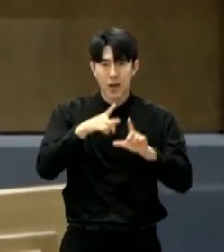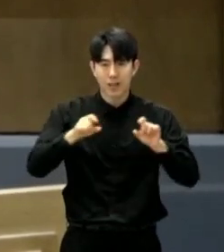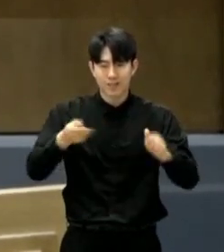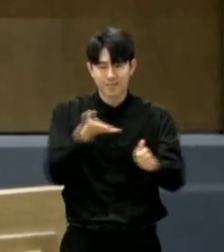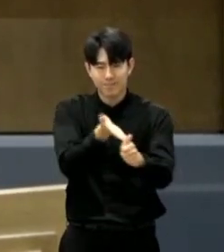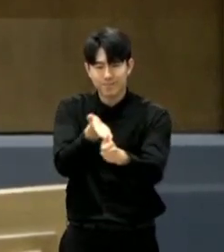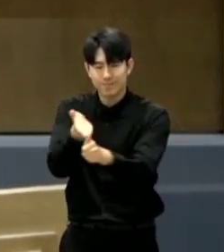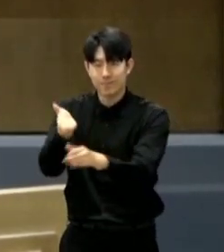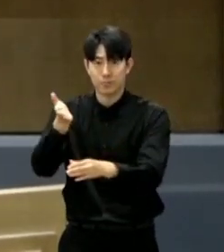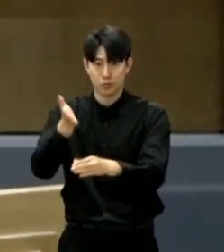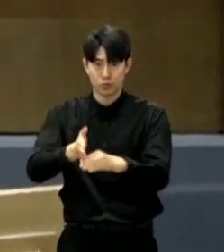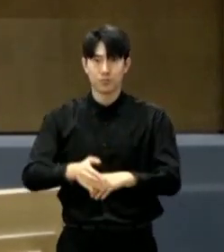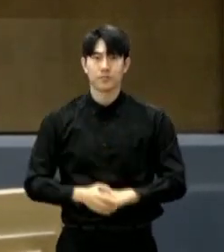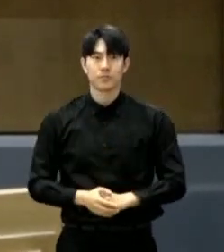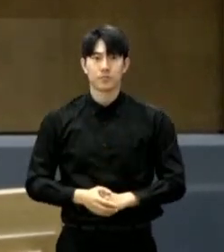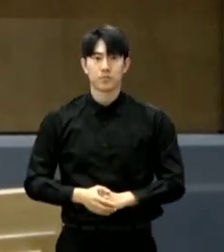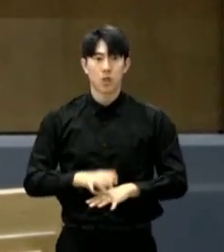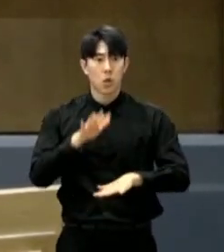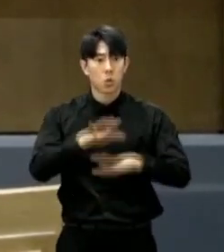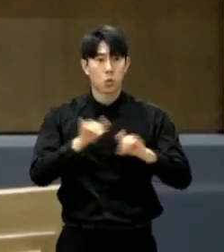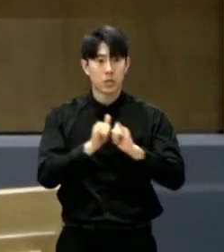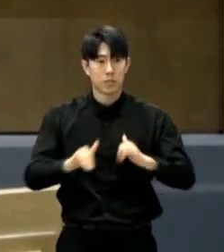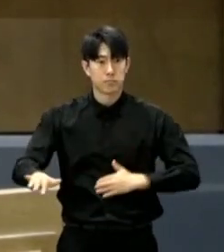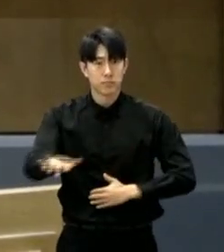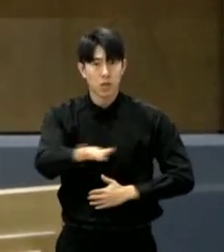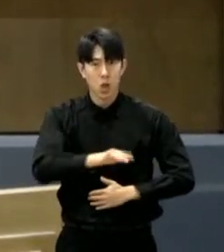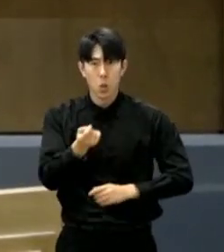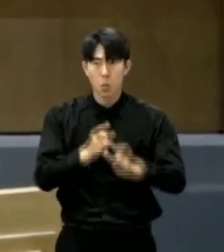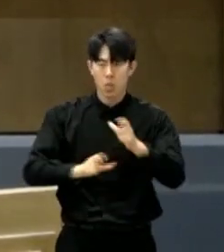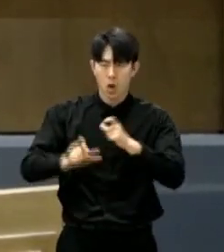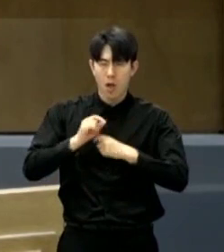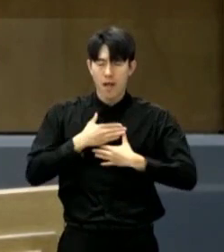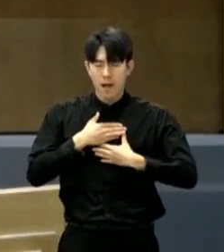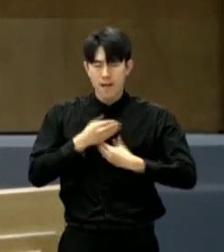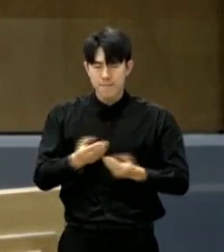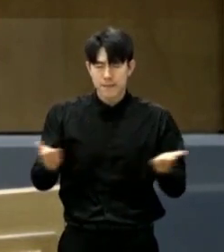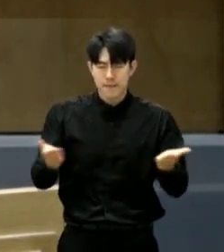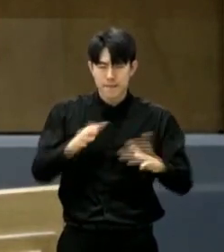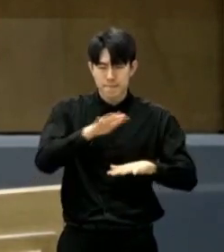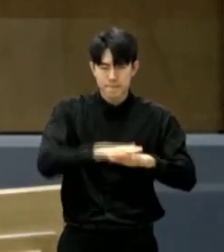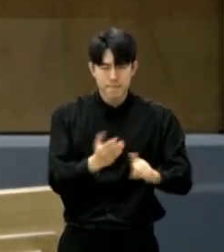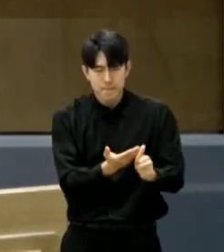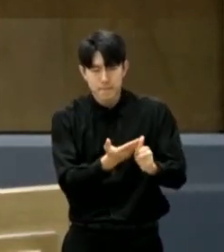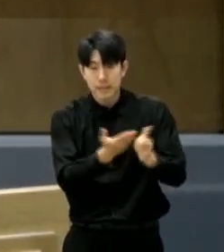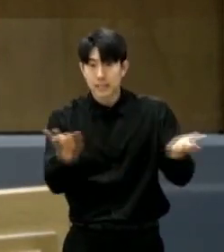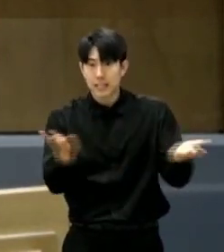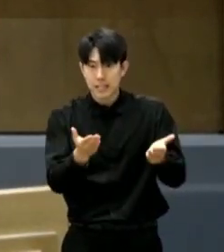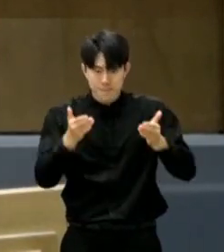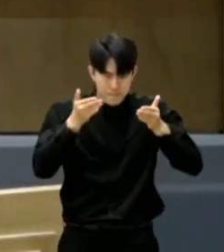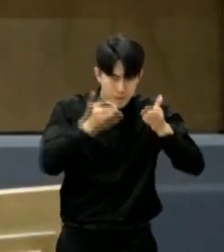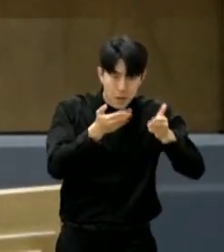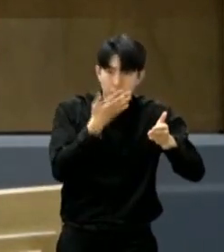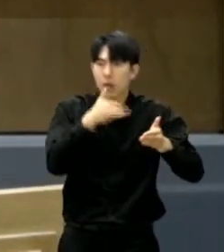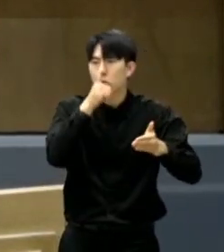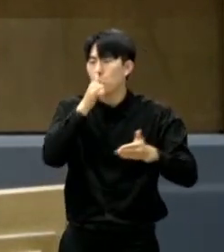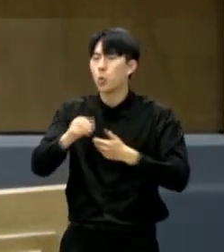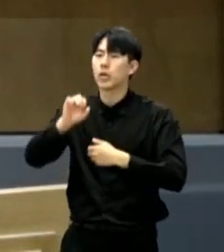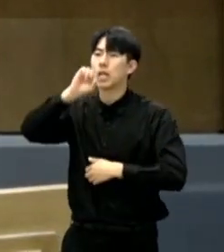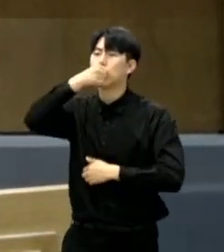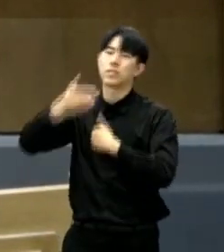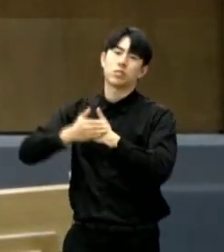하고 있습니다. 농업인들이 조금이나마 안심하고 농업을 할 수 있도록 하는 그런 것이 예산